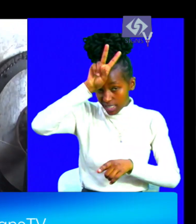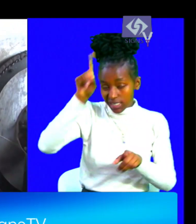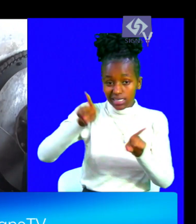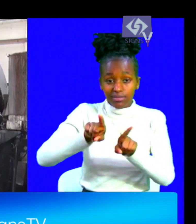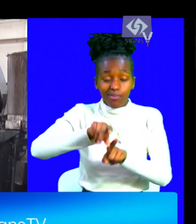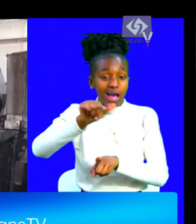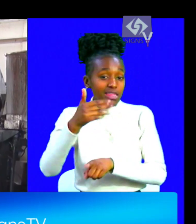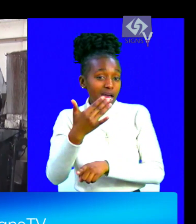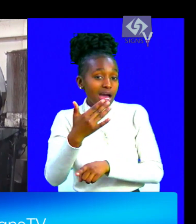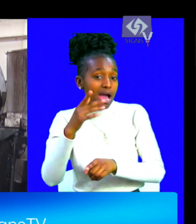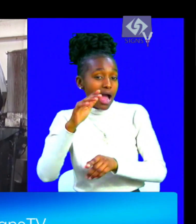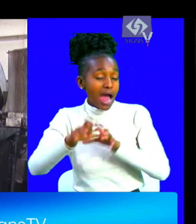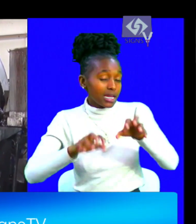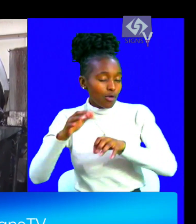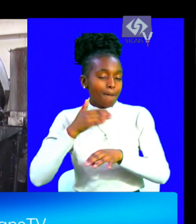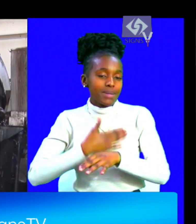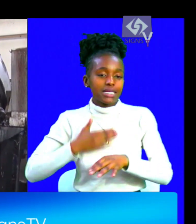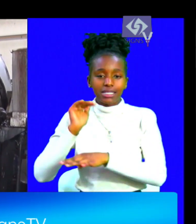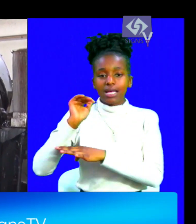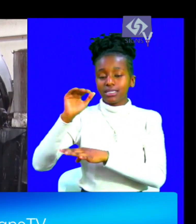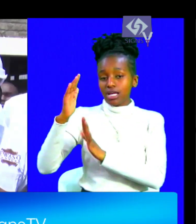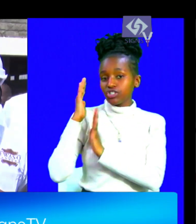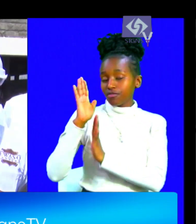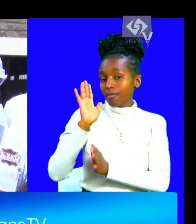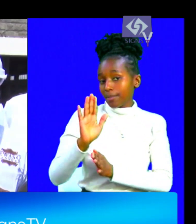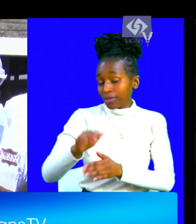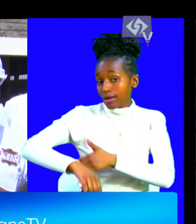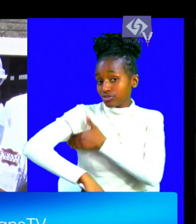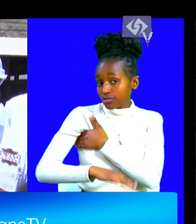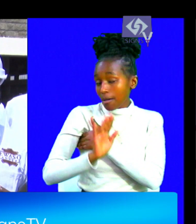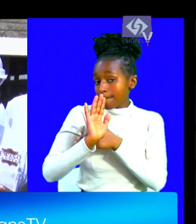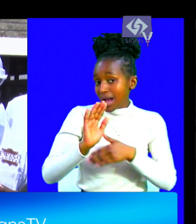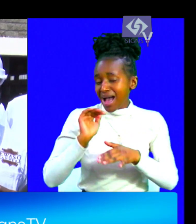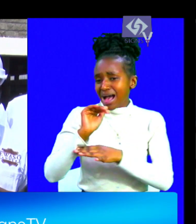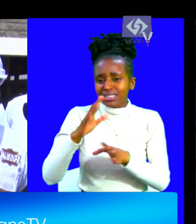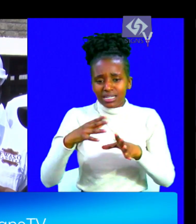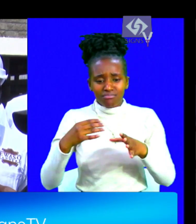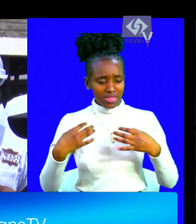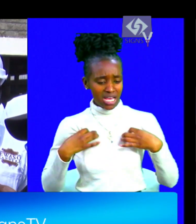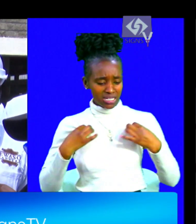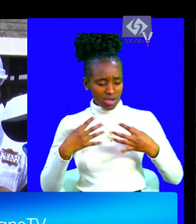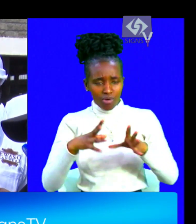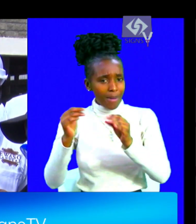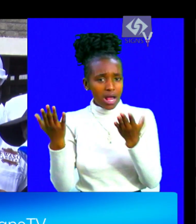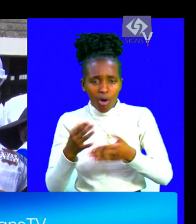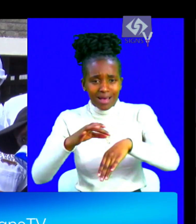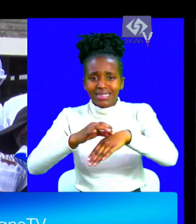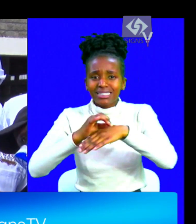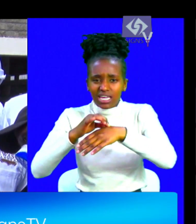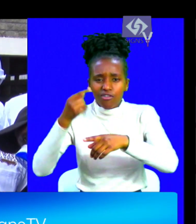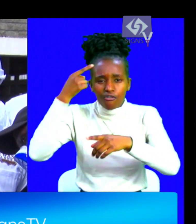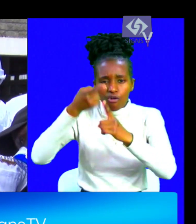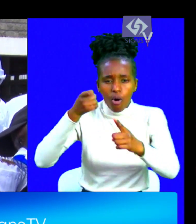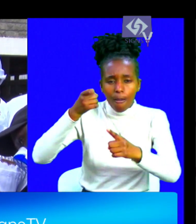sasa uliza chief wako ama mtu wa county mahali unaweza peleka hiyo ngozi, upeleke kwa soko